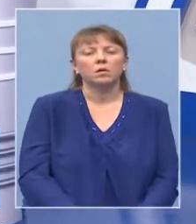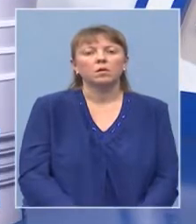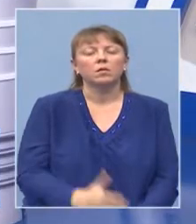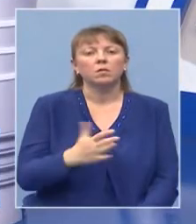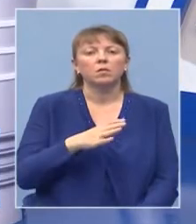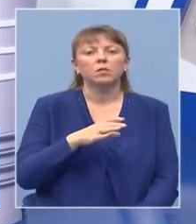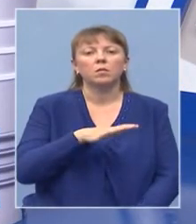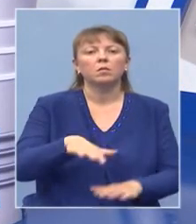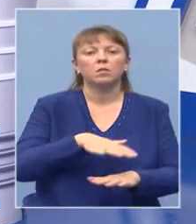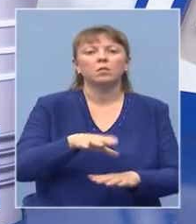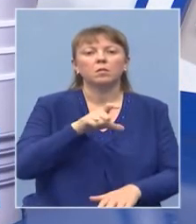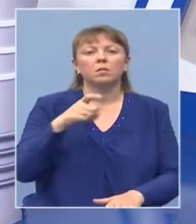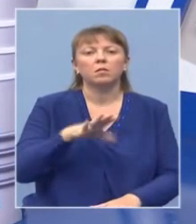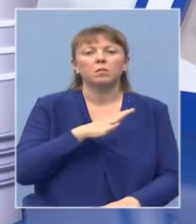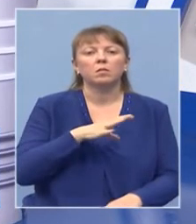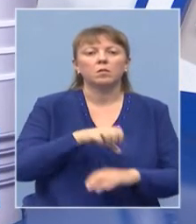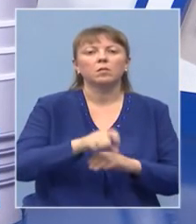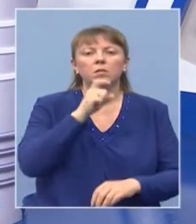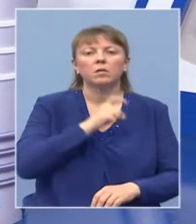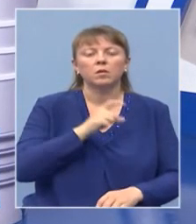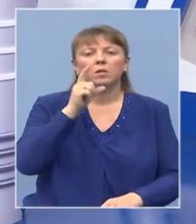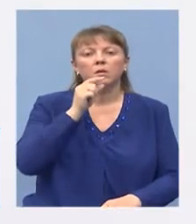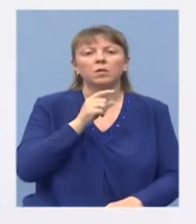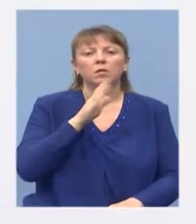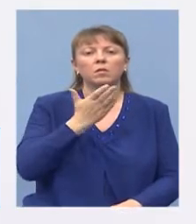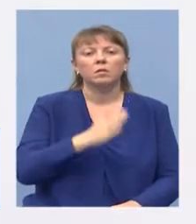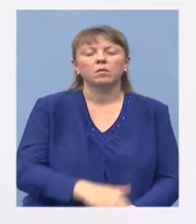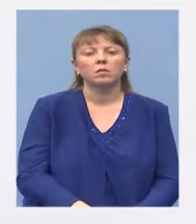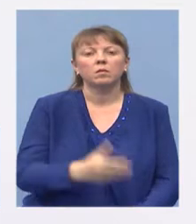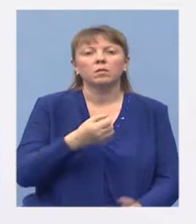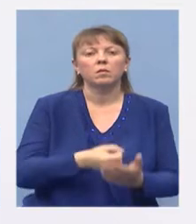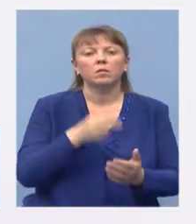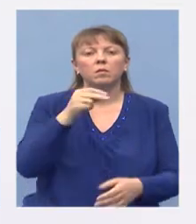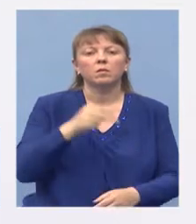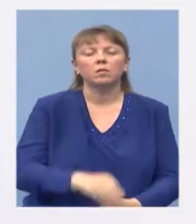наплыв граждан обычно после выходных, это в понедельник, вторник, до обеда,